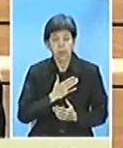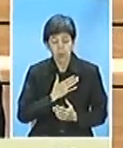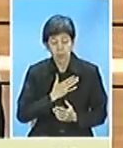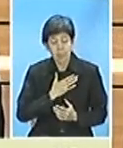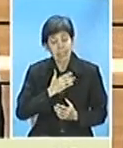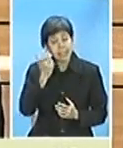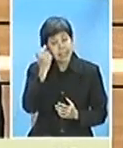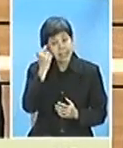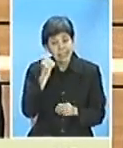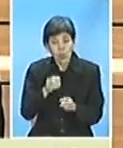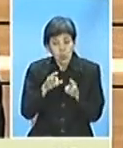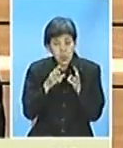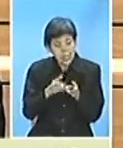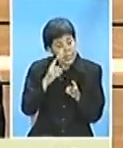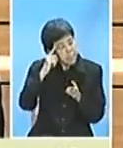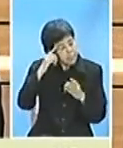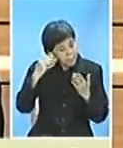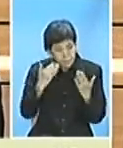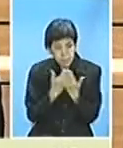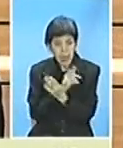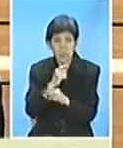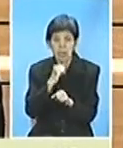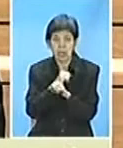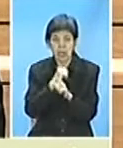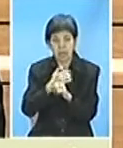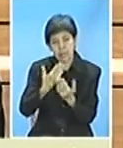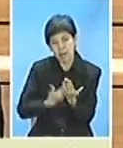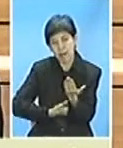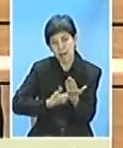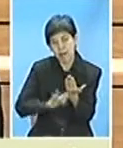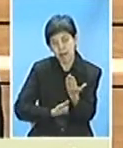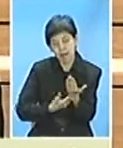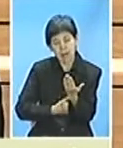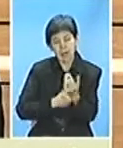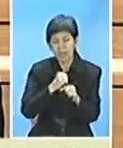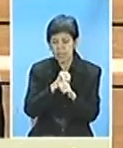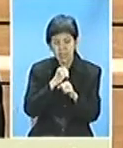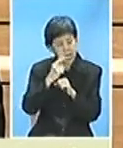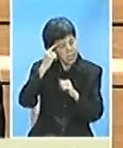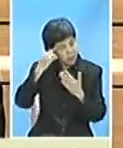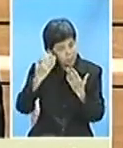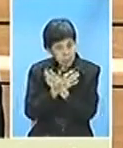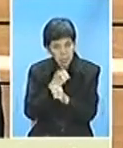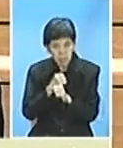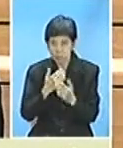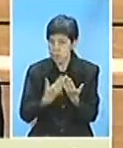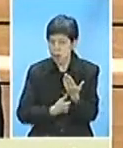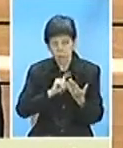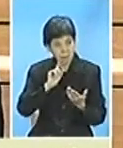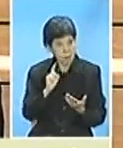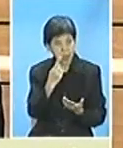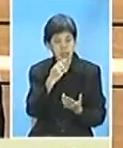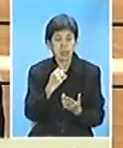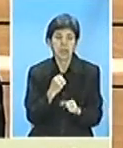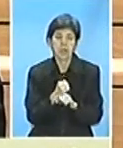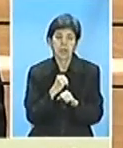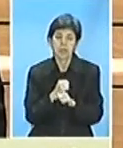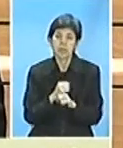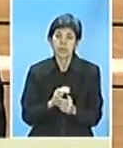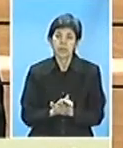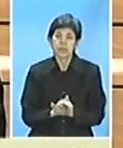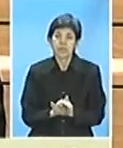าการเปลี่ยนวิธีคิดเสียใหม่เกี่ยวกับเรื่องการมีสลากเปลี่ยนปรัชญาแนวคิดเกี่ยวกับการมีสลากแล้วขจั